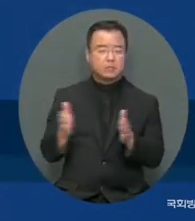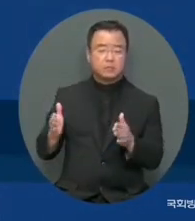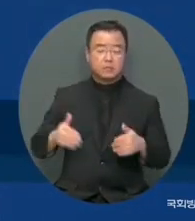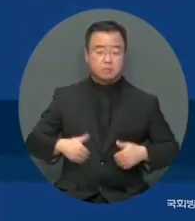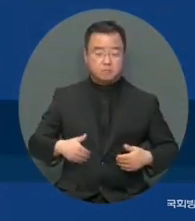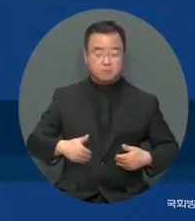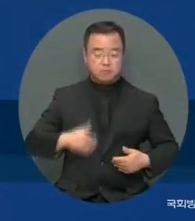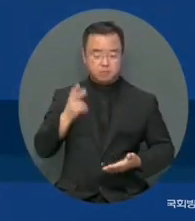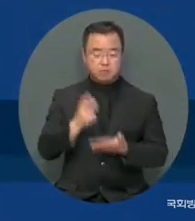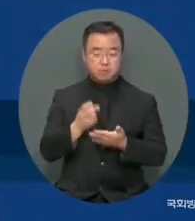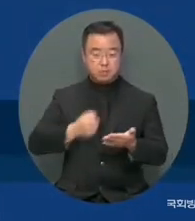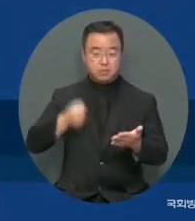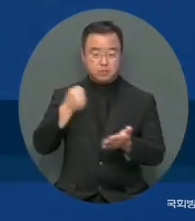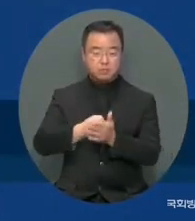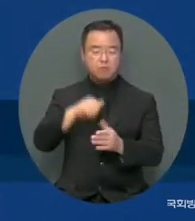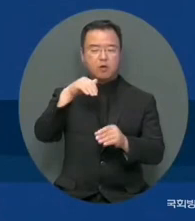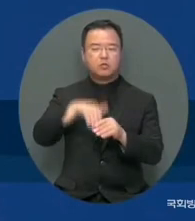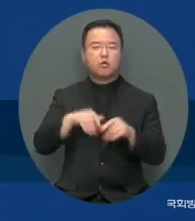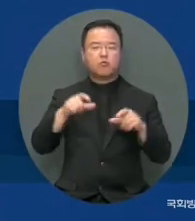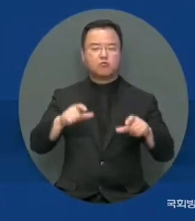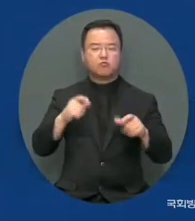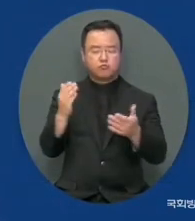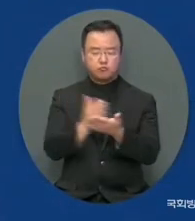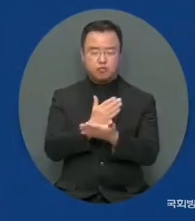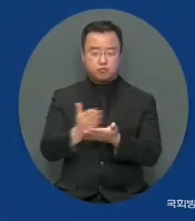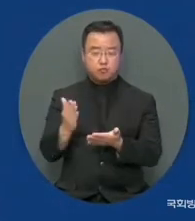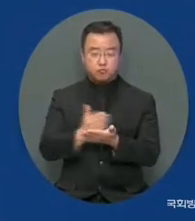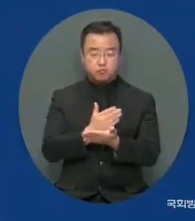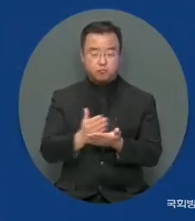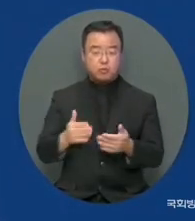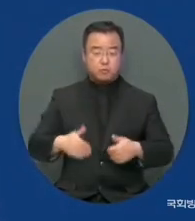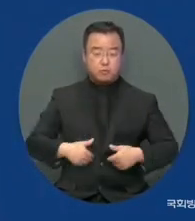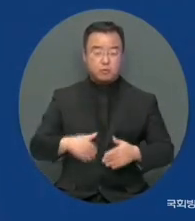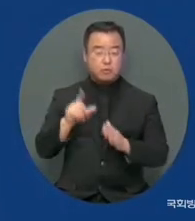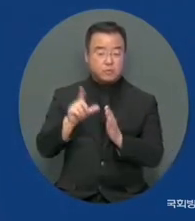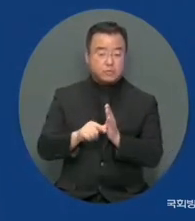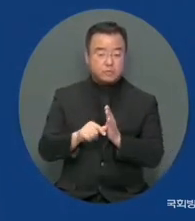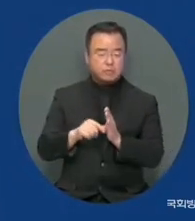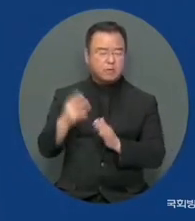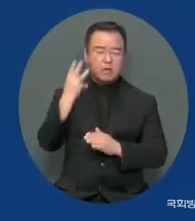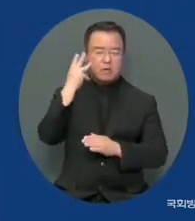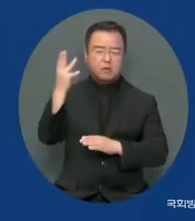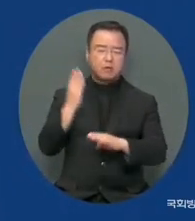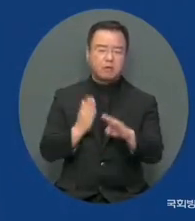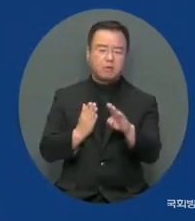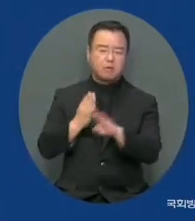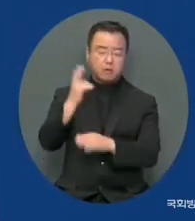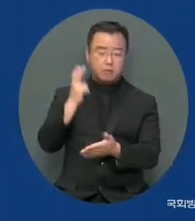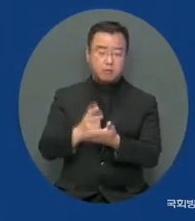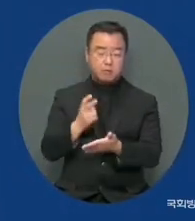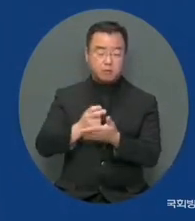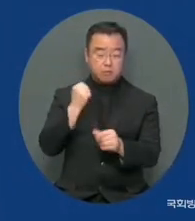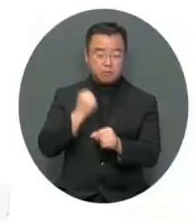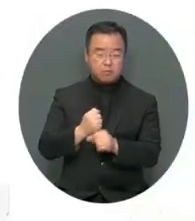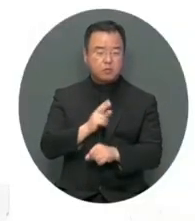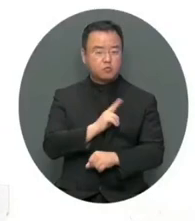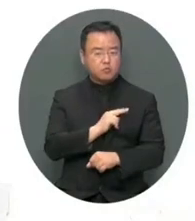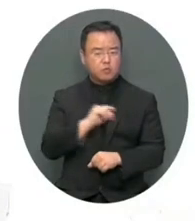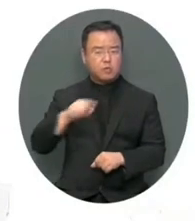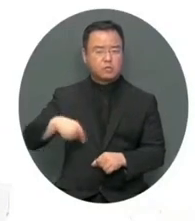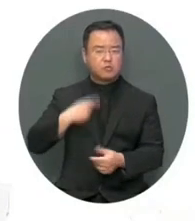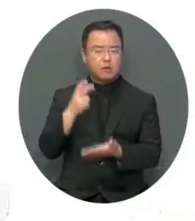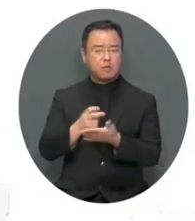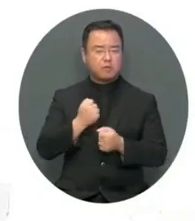정한 선거구 획정 시한이 이미 세 달 가까이 지났습니다. 법을 만드는 국회의원이 스스로 선거법을 지키지 않는